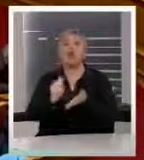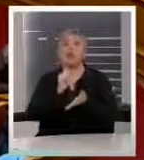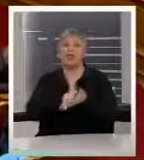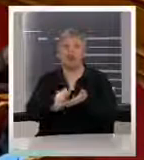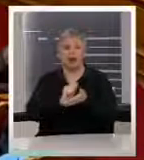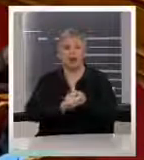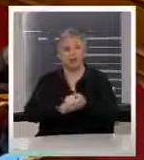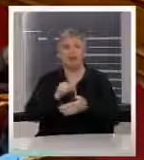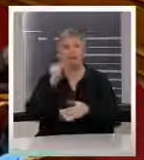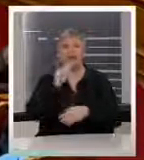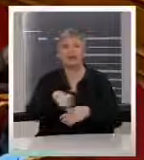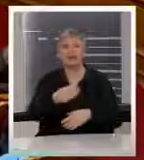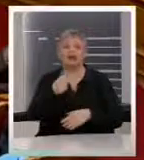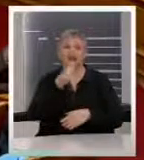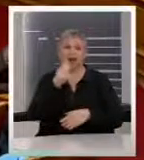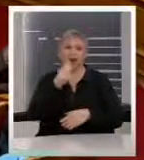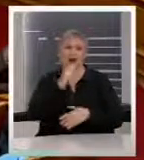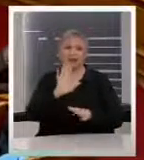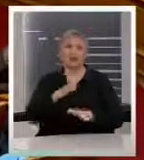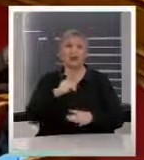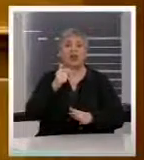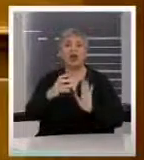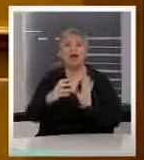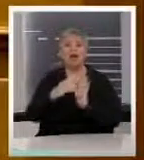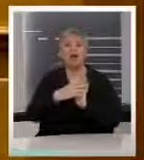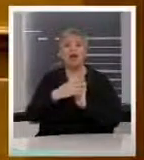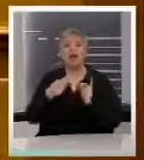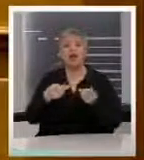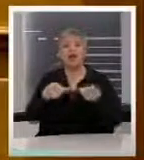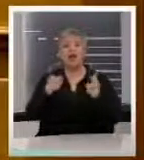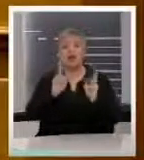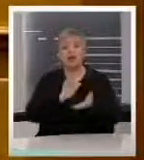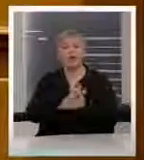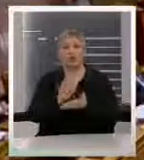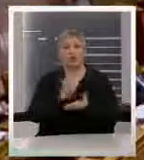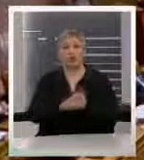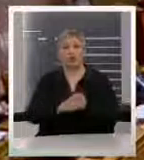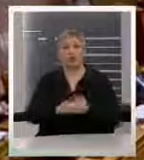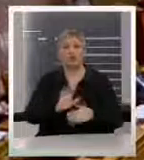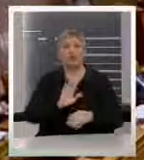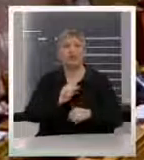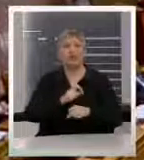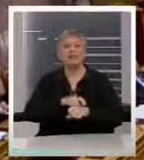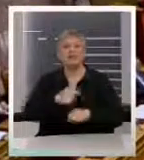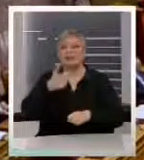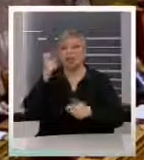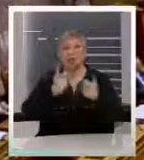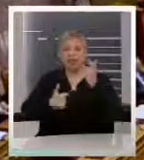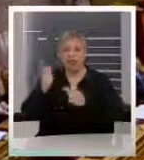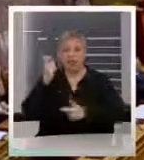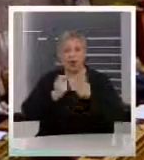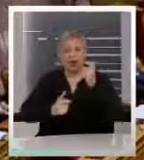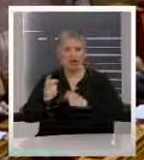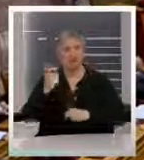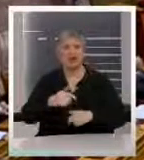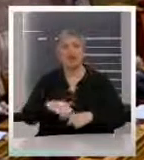Πρόεδρε, κύριε Καμένος, τα άρπαζες από τον ελεύθερο τύπο όταν έδινε δάνεια. Κύριε την Καμένο, ώρα που οι ελληνικές επιχειρήσεις και οι μικρομεσαίες